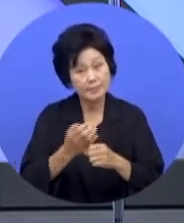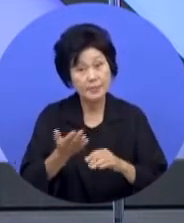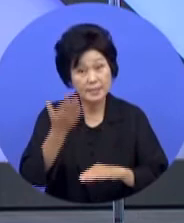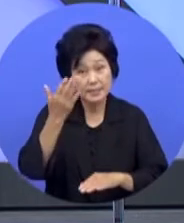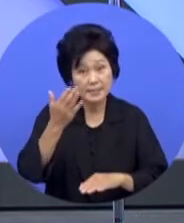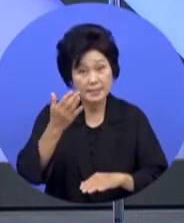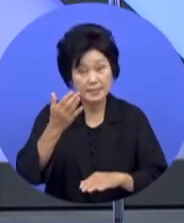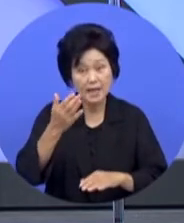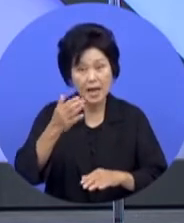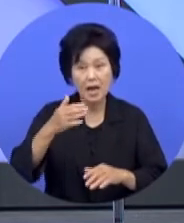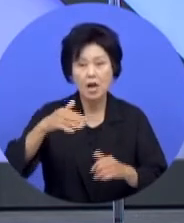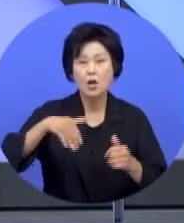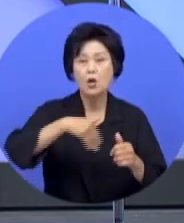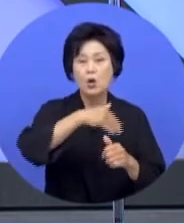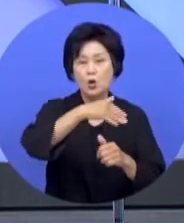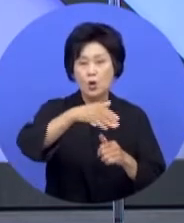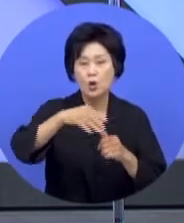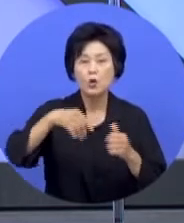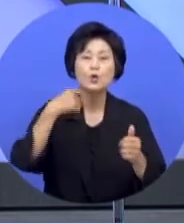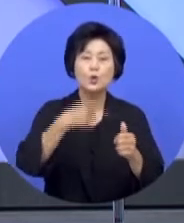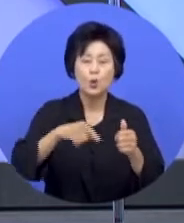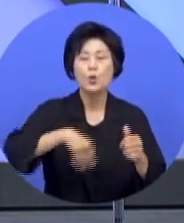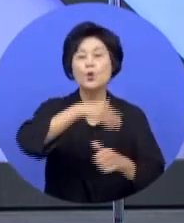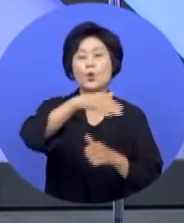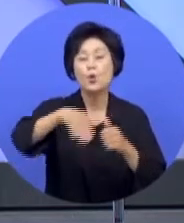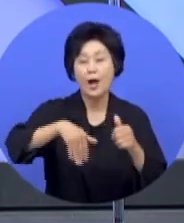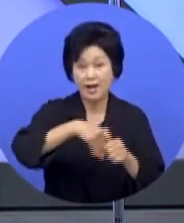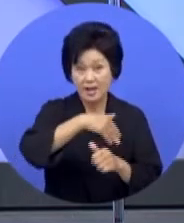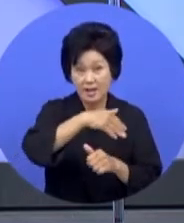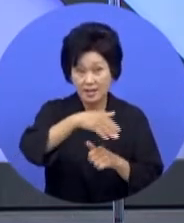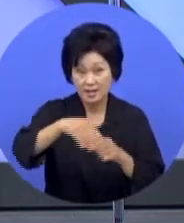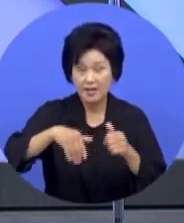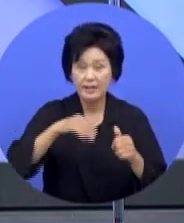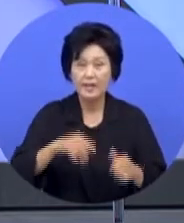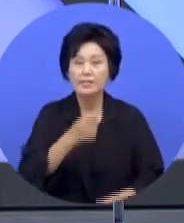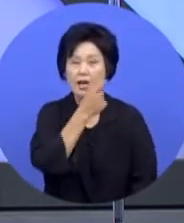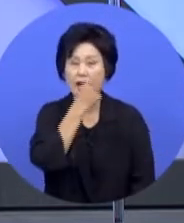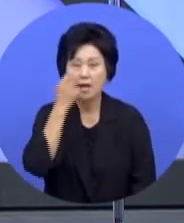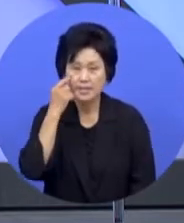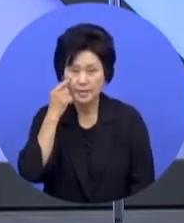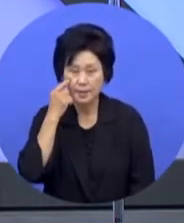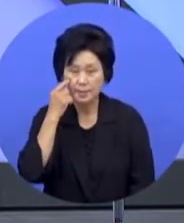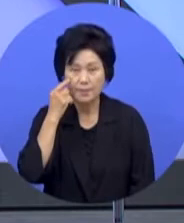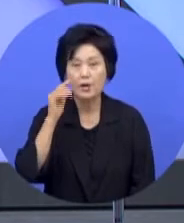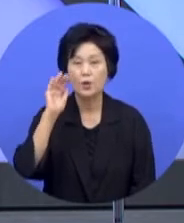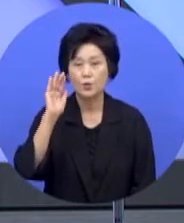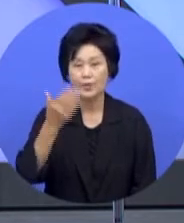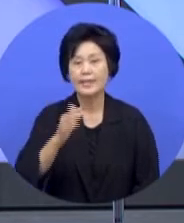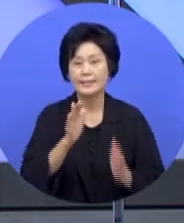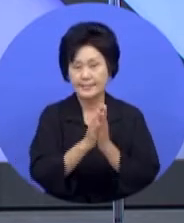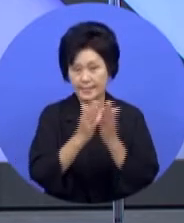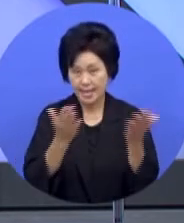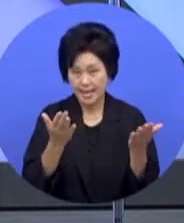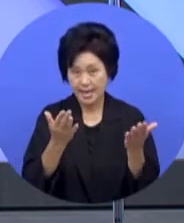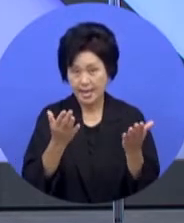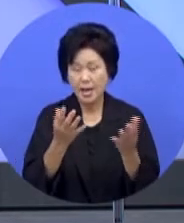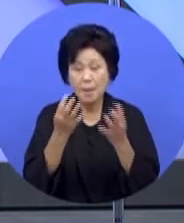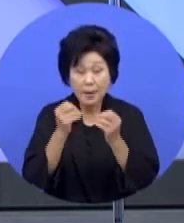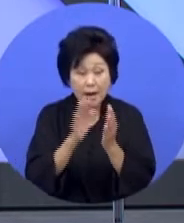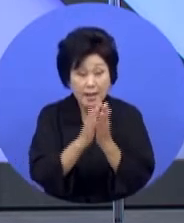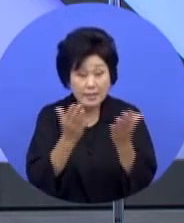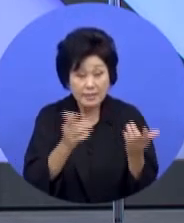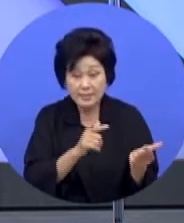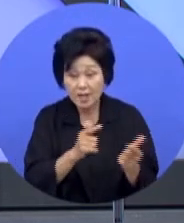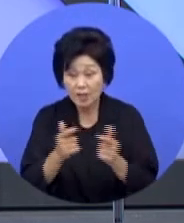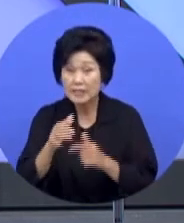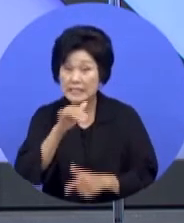교육 환경 그 필드에서 예. 다 증명이 된 교재입니다. 네. 사실 이제 여러 교재들이 많이 있는데요. 예.